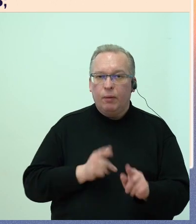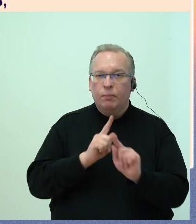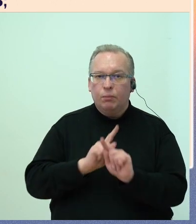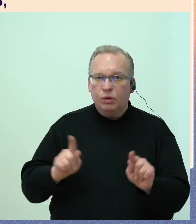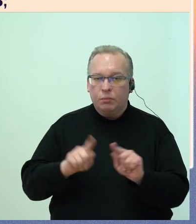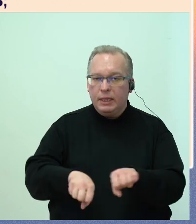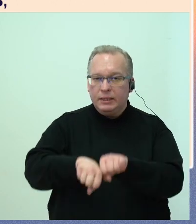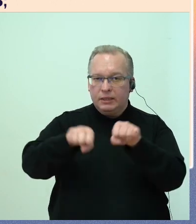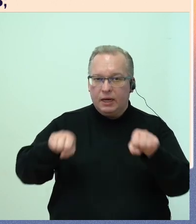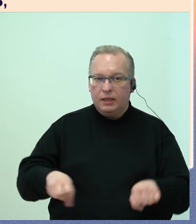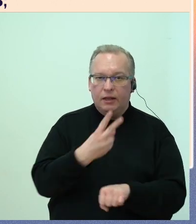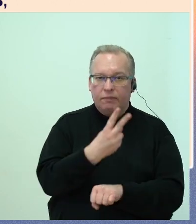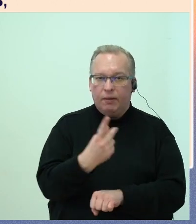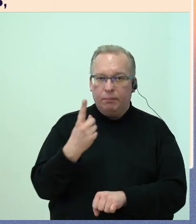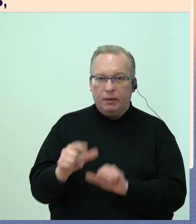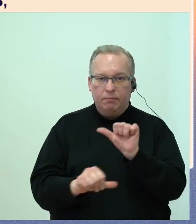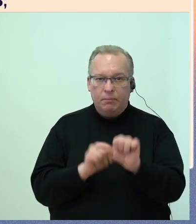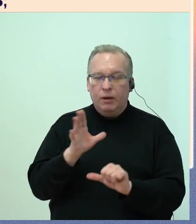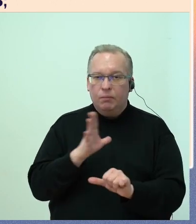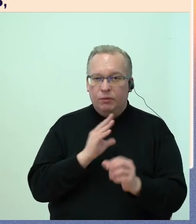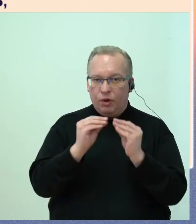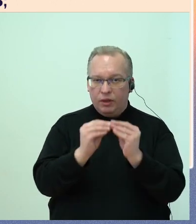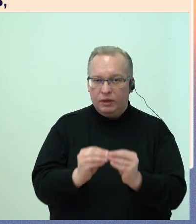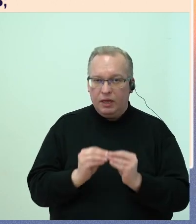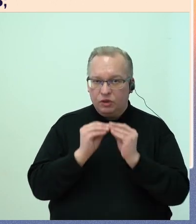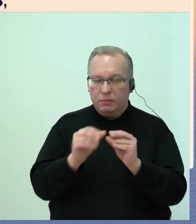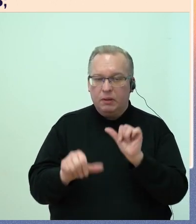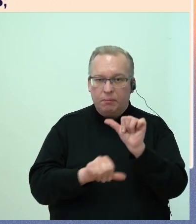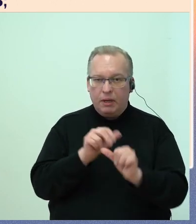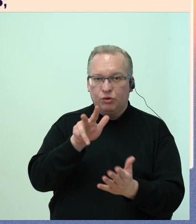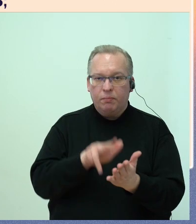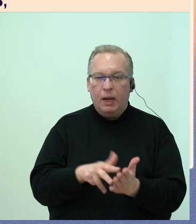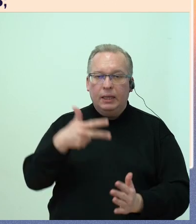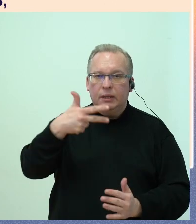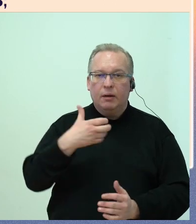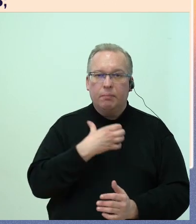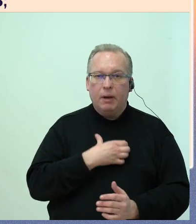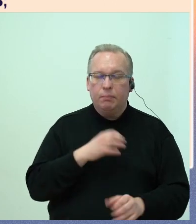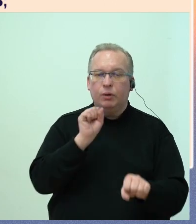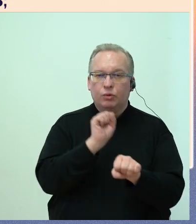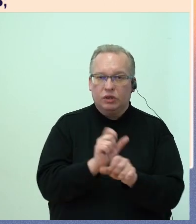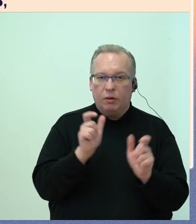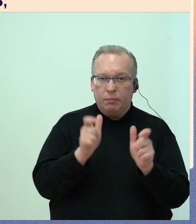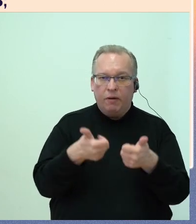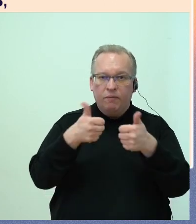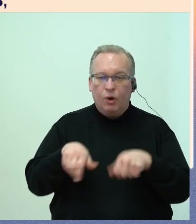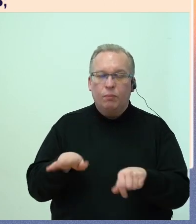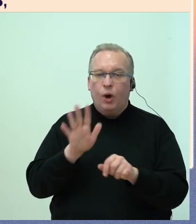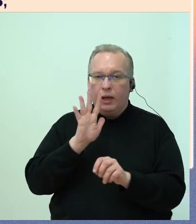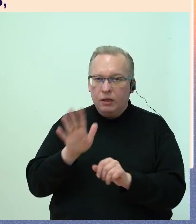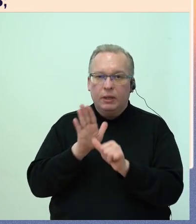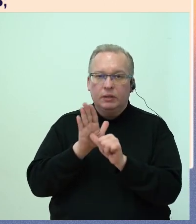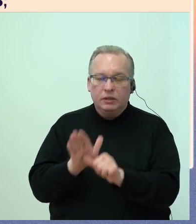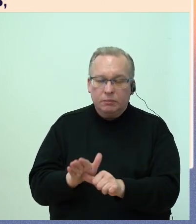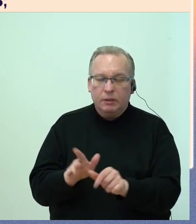puoselėjimo strategija 21 metais buvo priimta beveik 10-mečiui ir ji turi 3 pagrindinius tikslus, tai yra užkirsti kelią visų formų antisemitizmui ir